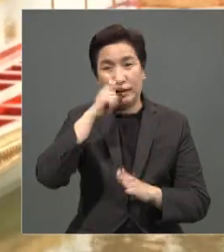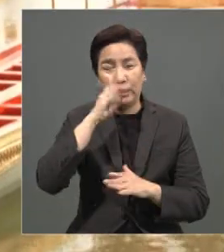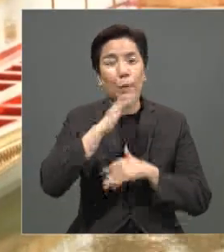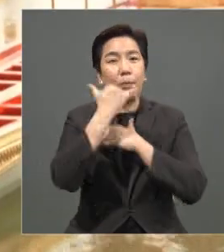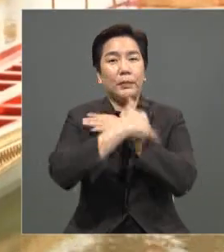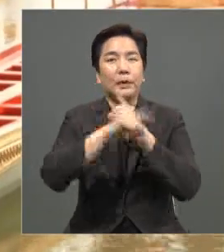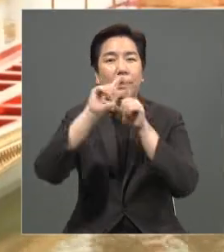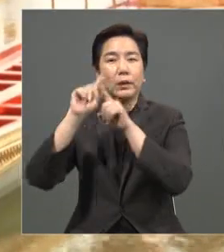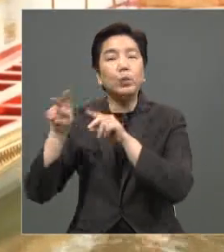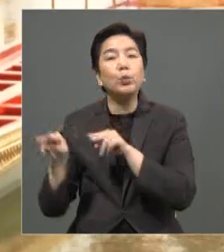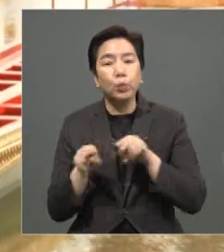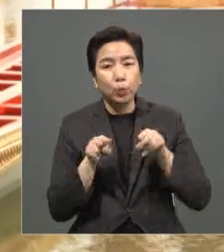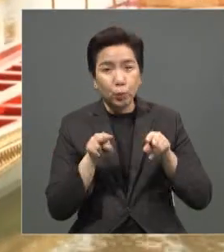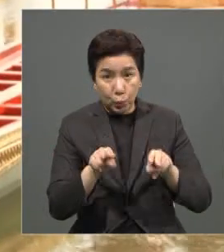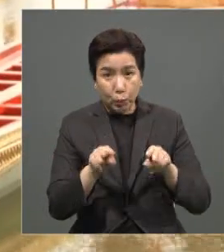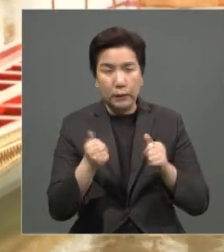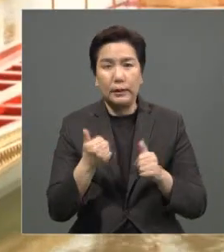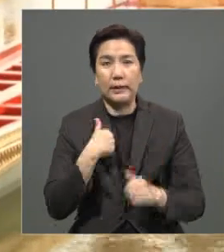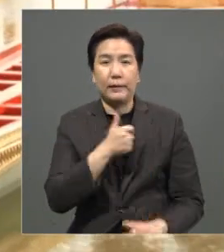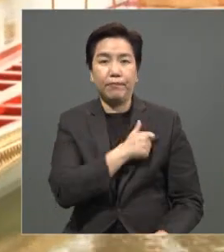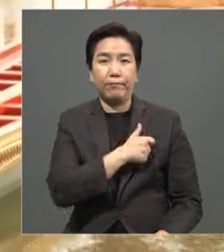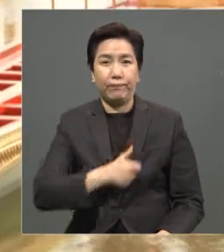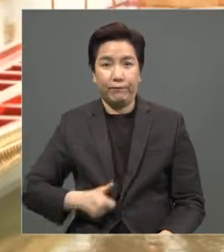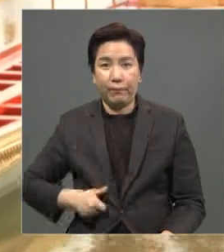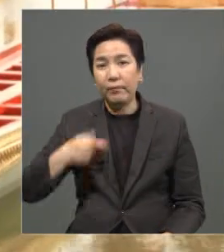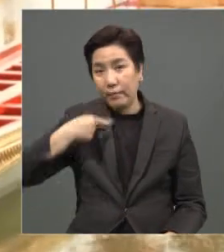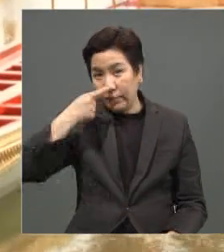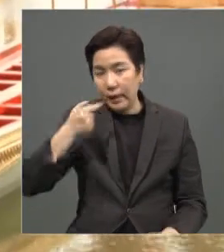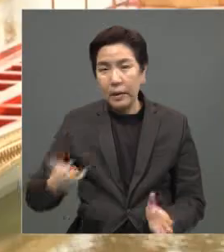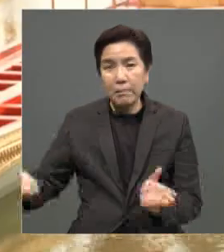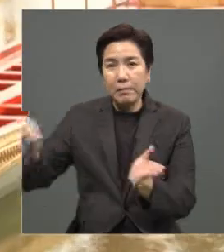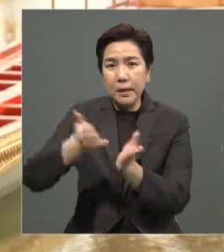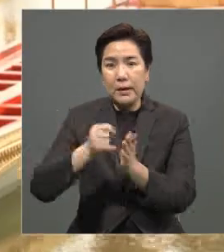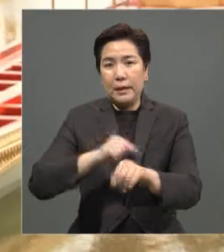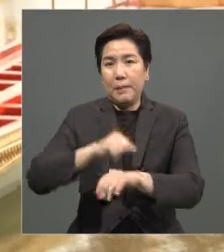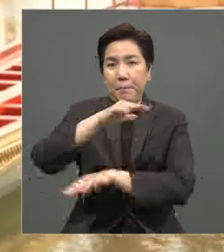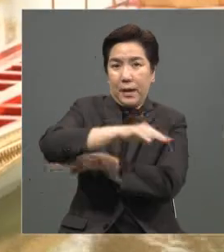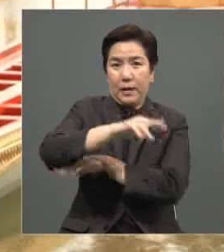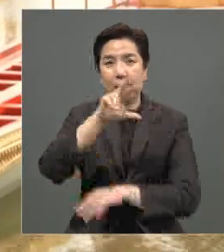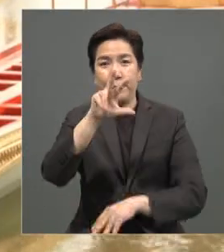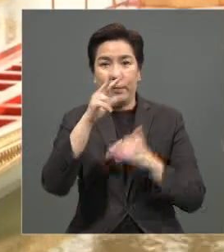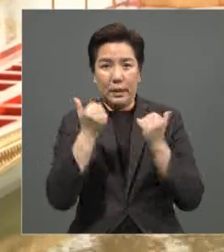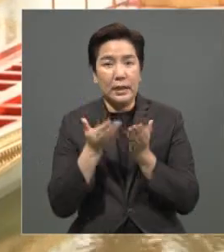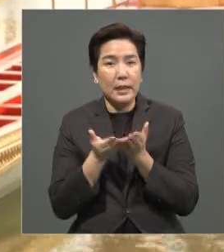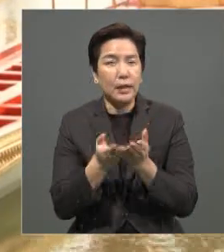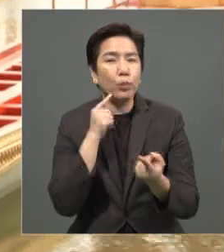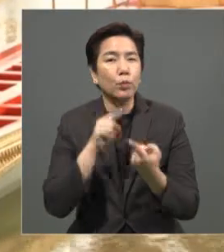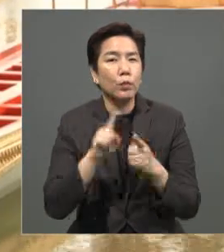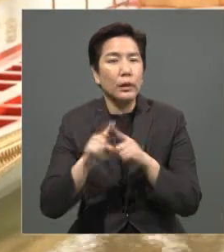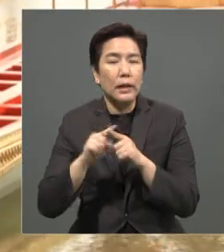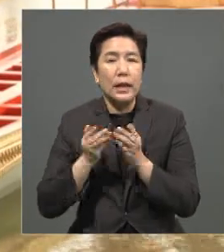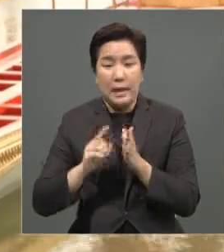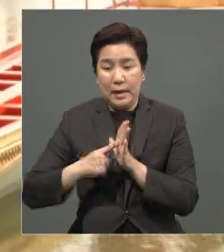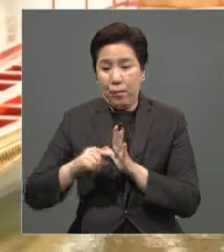นะครับร่วมชมนะครับพระบารมีของพระองค์ท่านท่านจะเสด็จประมาณ15นาฬิกาในวันนี้นะครับขบวนเสด็จก็จะจากท่า